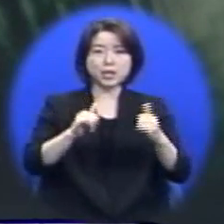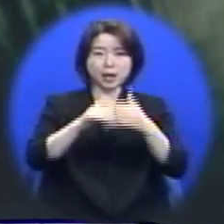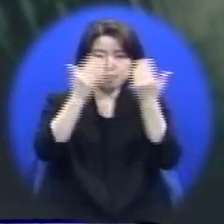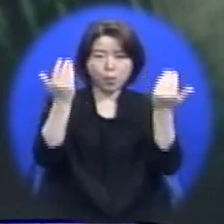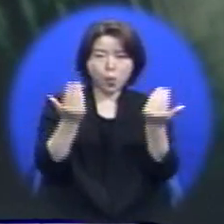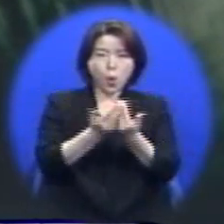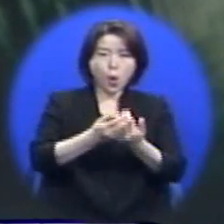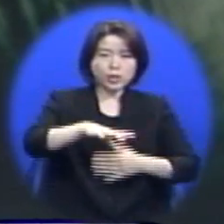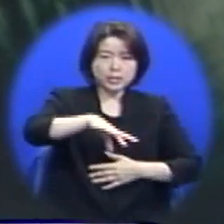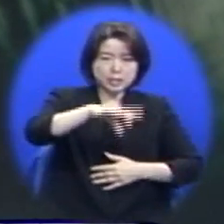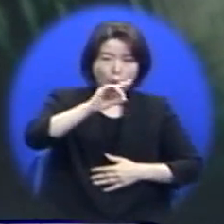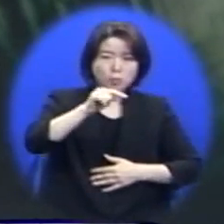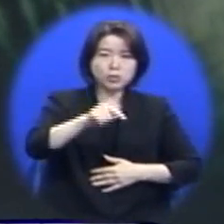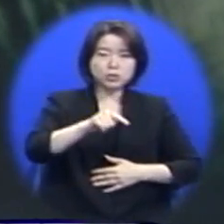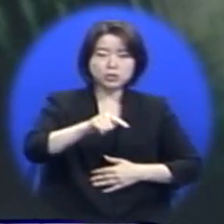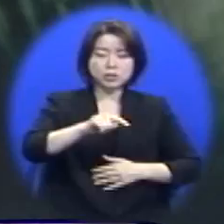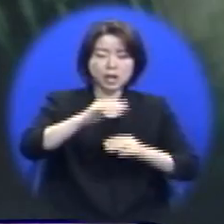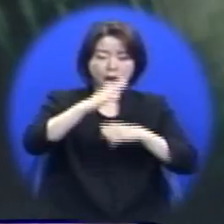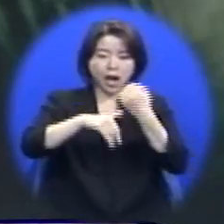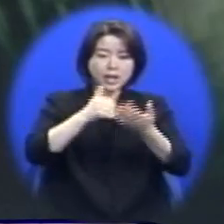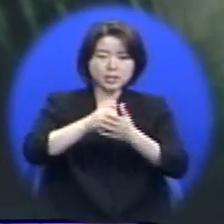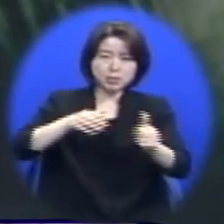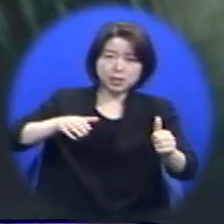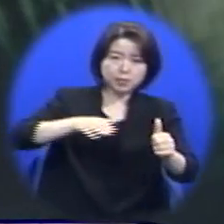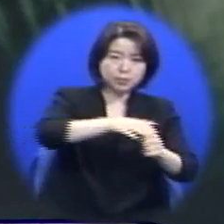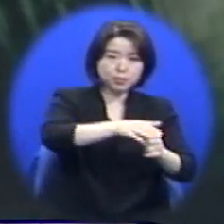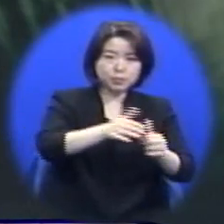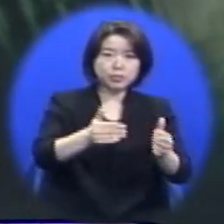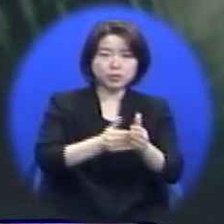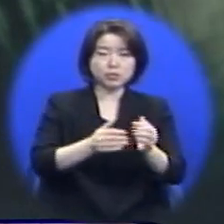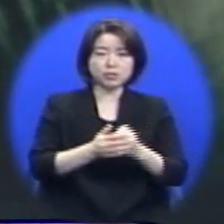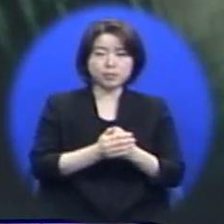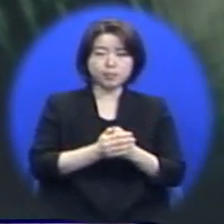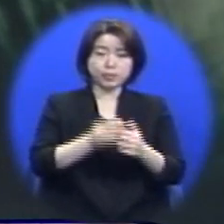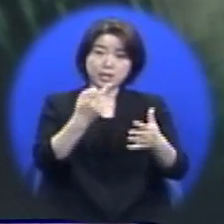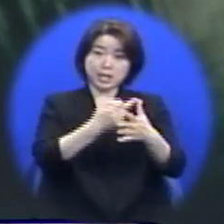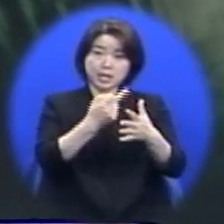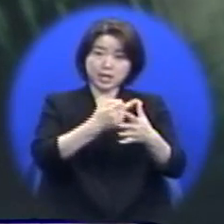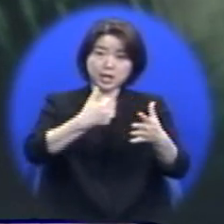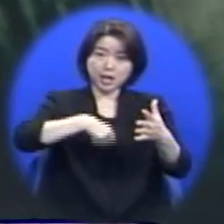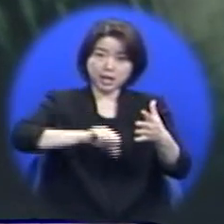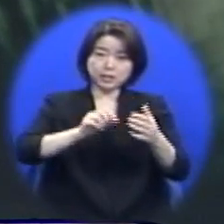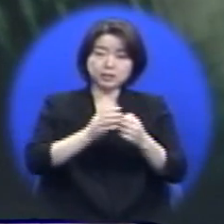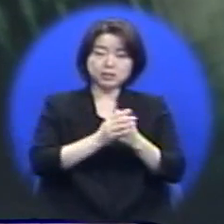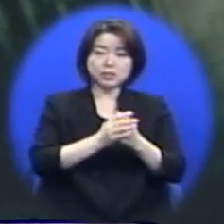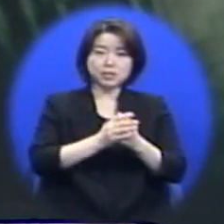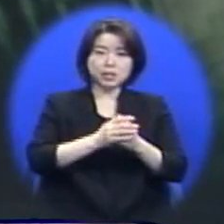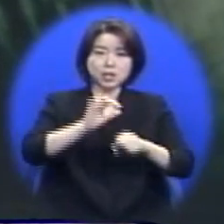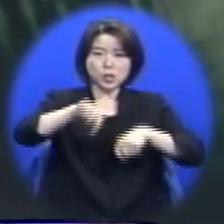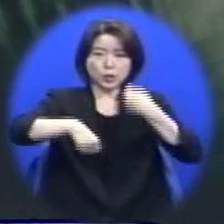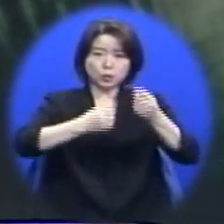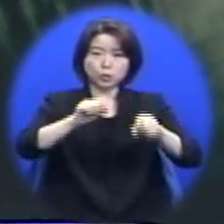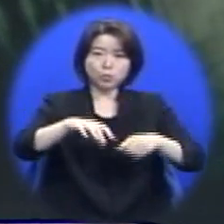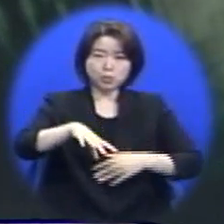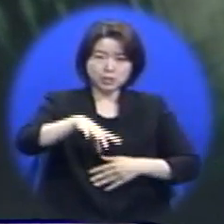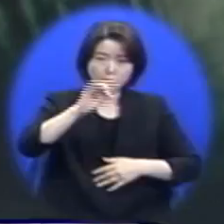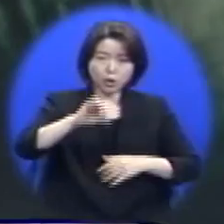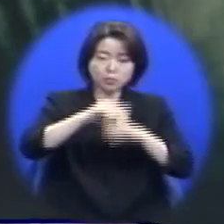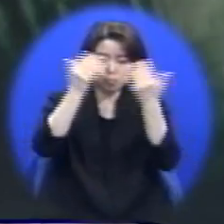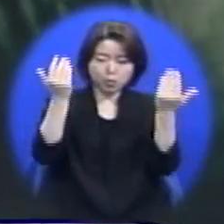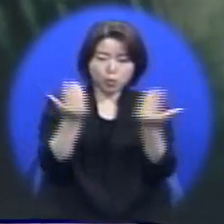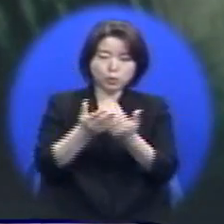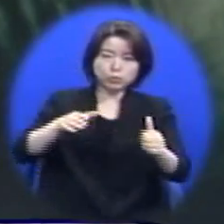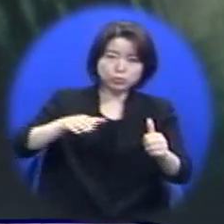다 하나님이 죽이셨어요. 맏아들 그리고 그 짐승들까지 첫 번째 난 것은 다